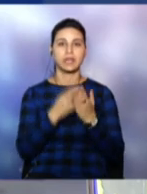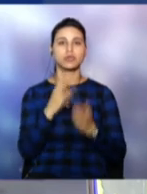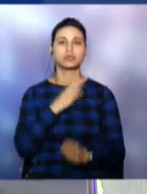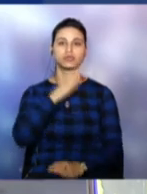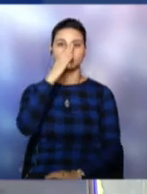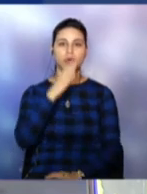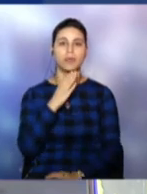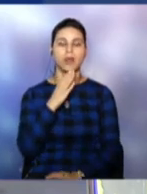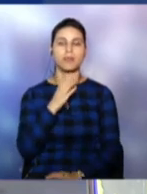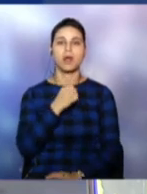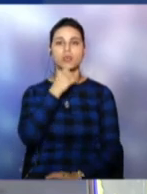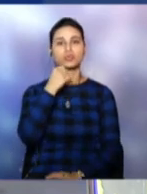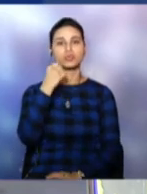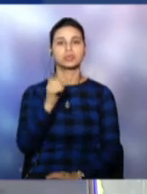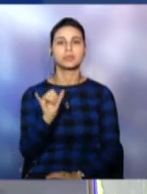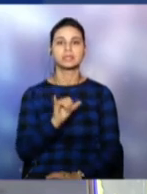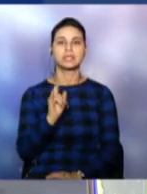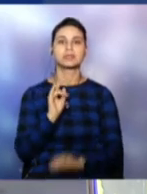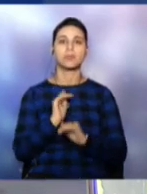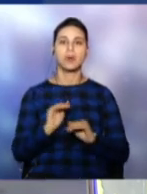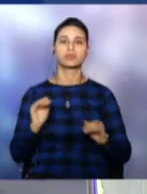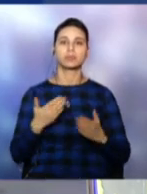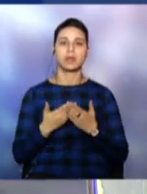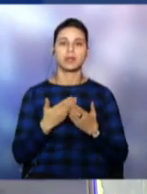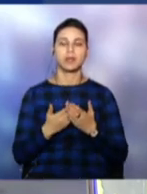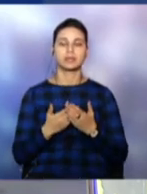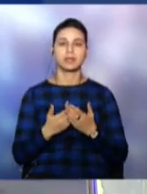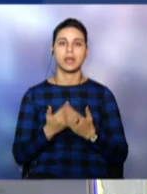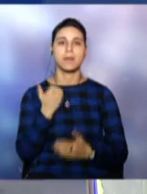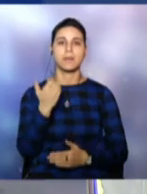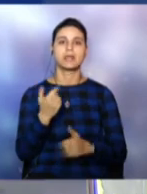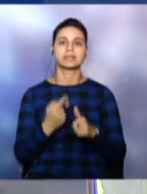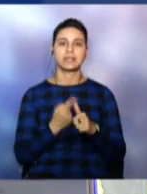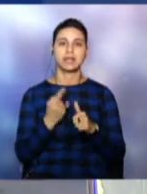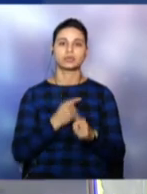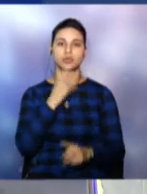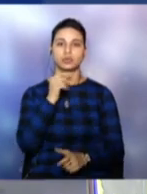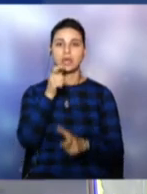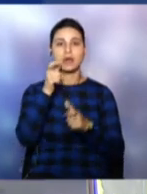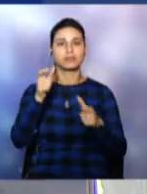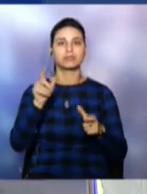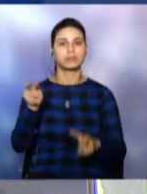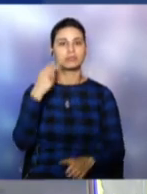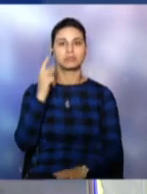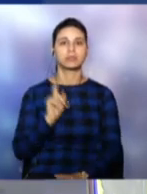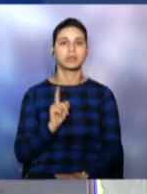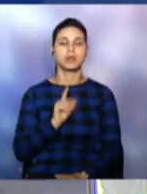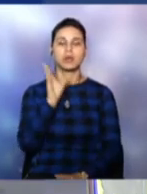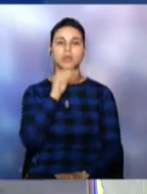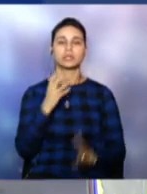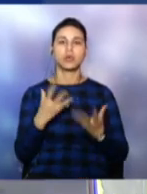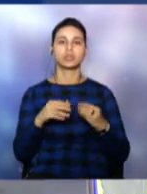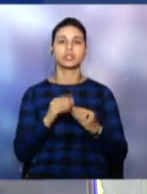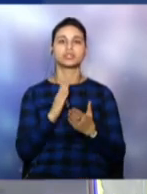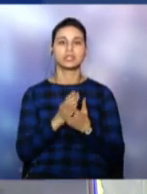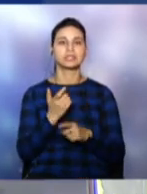მშობლებმა, უფროსებმა, სადაც ბავშვები მაგალითად მათ სახელზე, როდესაც ვეძახით არეაგირებენ, როდესაც ოჯახში